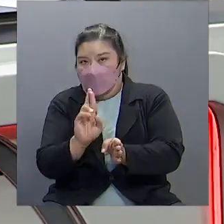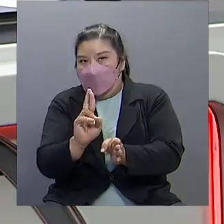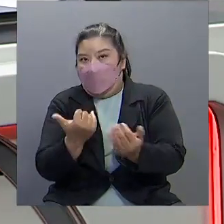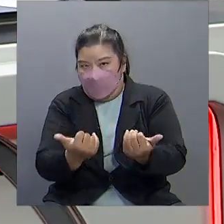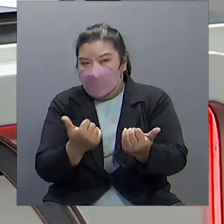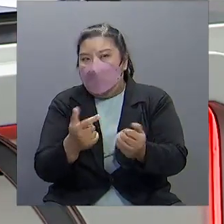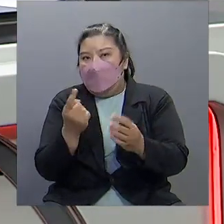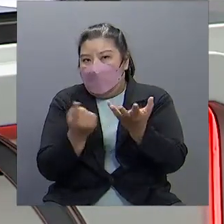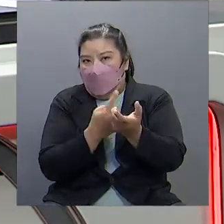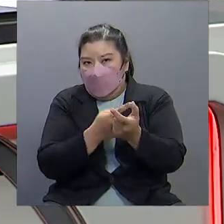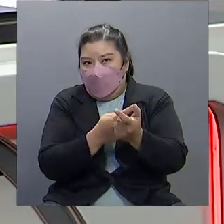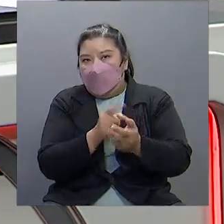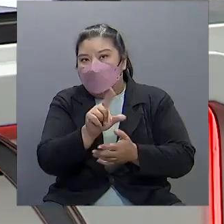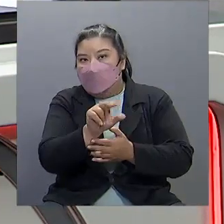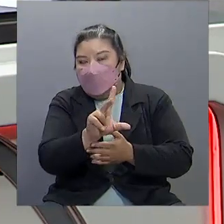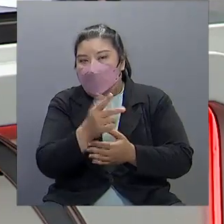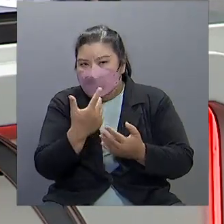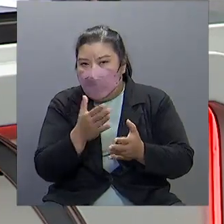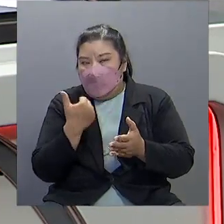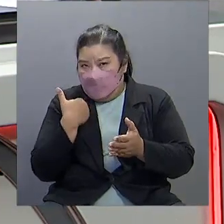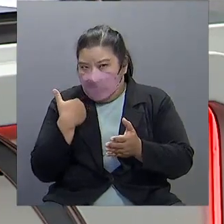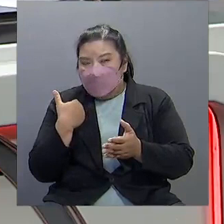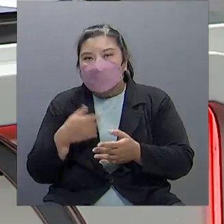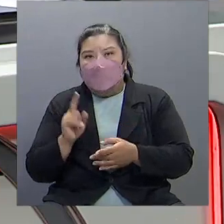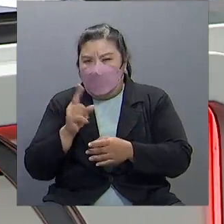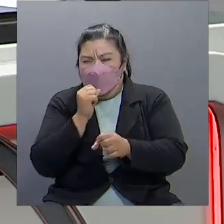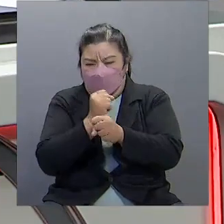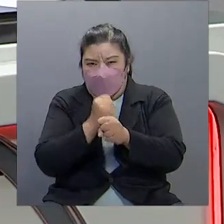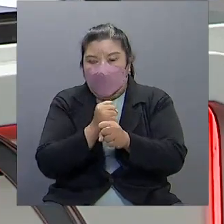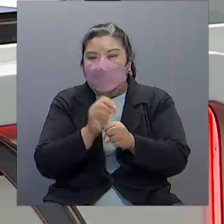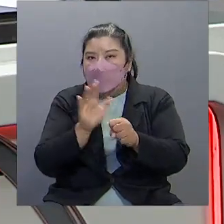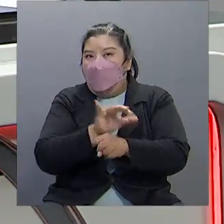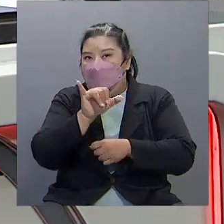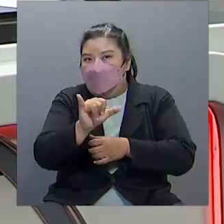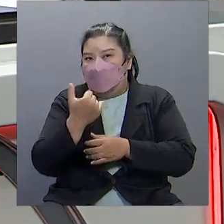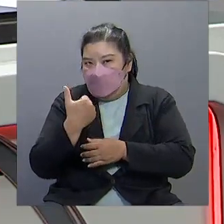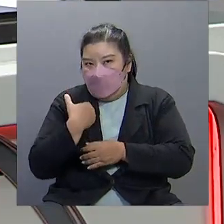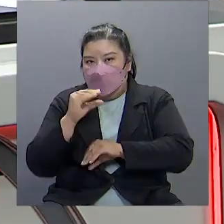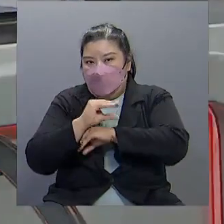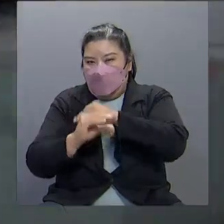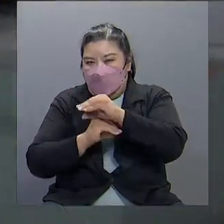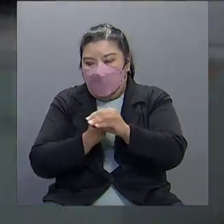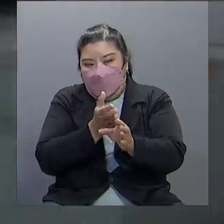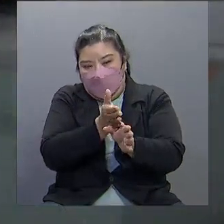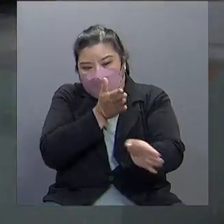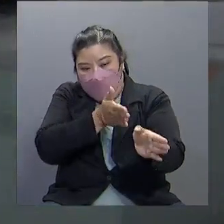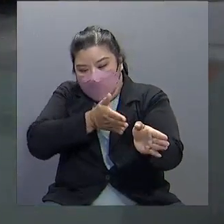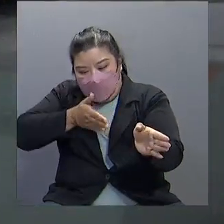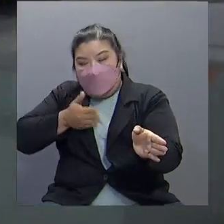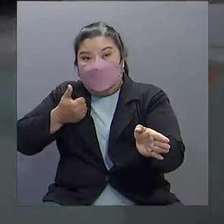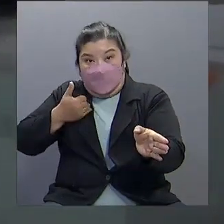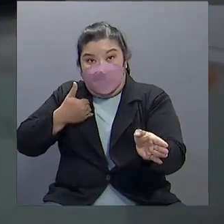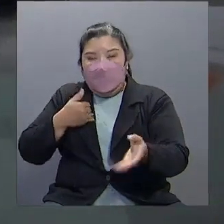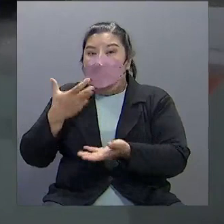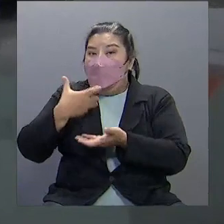ดเสร็จไปแล้วเกือบ 100% แต่ยังมีงานต้องทำต่อต้องระดมทำกระสอบทรายกันเพิ่มอีกติดตามกับคุณพัทรพรตั้นงามเกาะติดอยู่บริเ